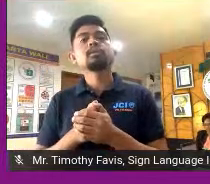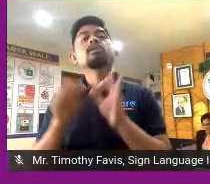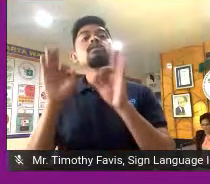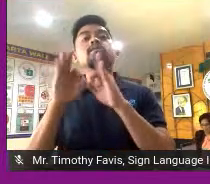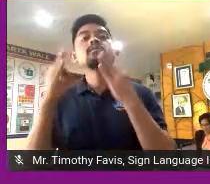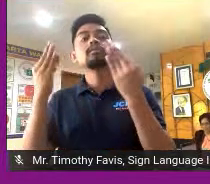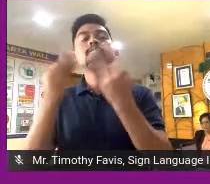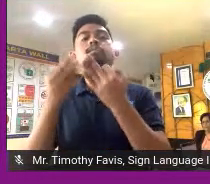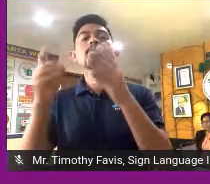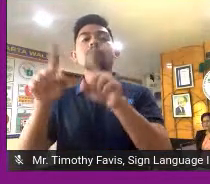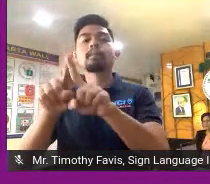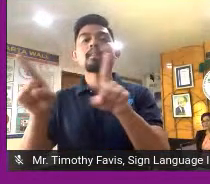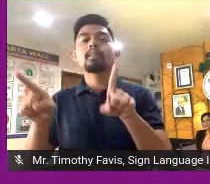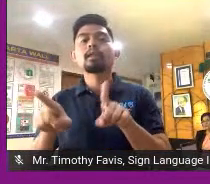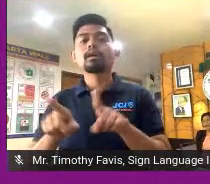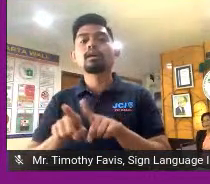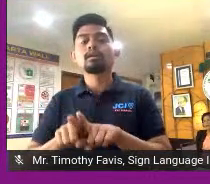the